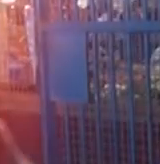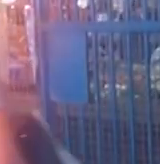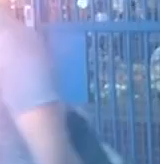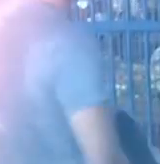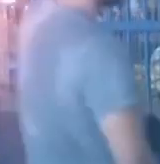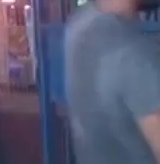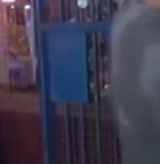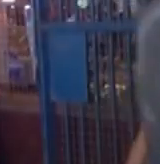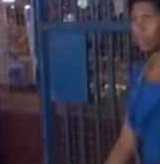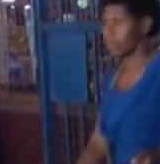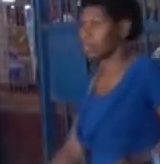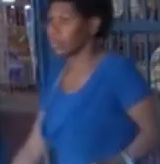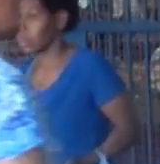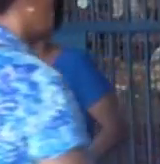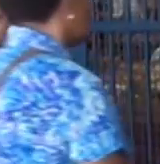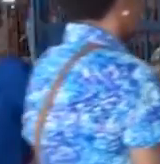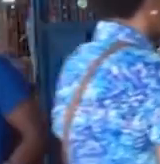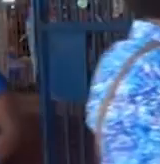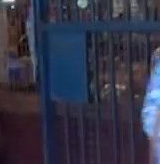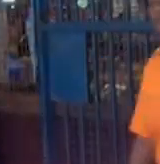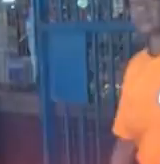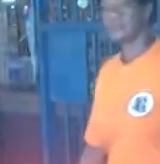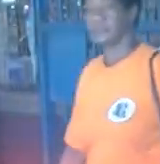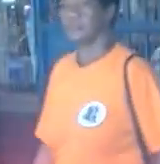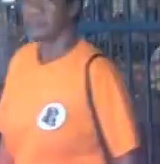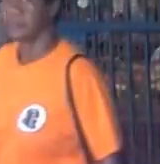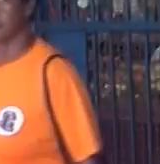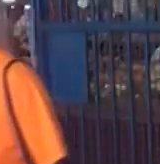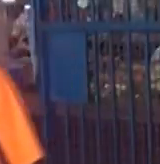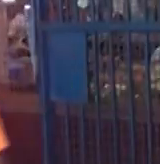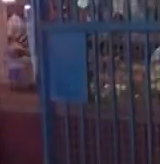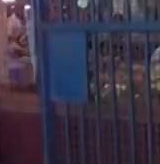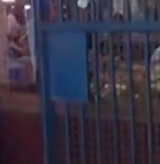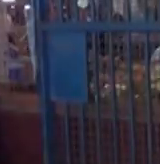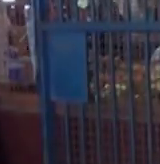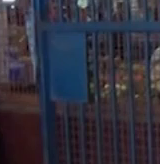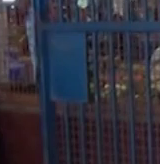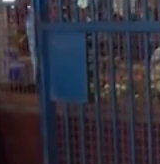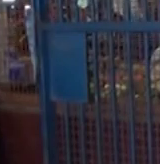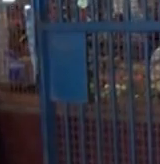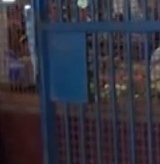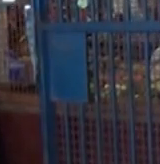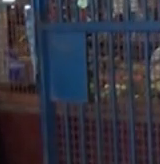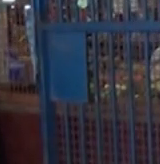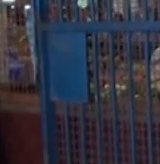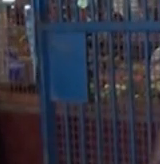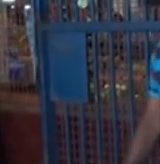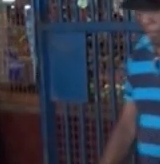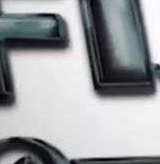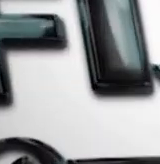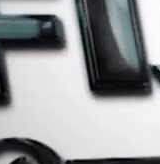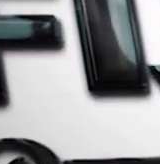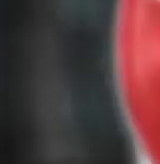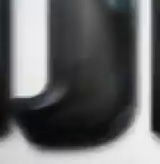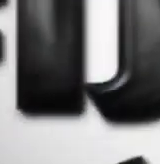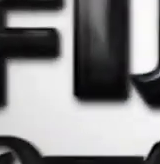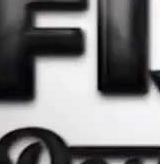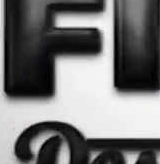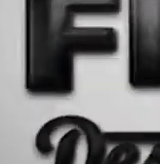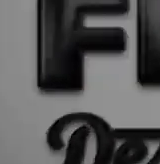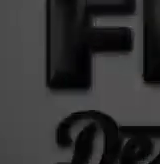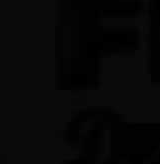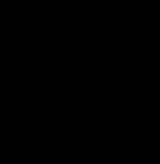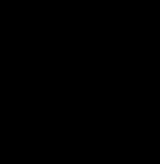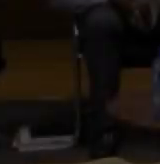कुमार स्वामी नायक गोंगो लुगु लटोका रेडियो फीजी 2 में पुराना गाना लगे हमें बहुत अच्छा लगे। रेडियो फीजी